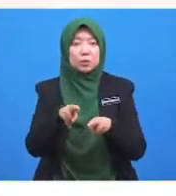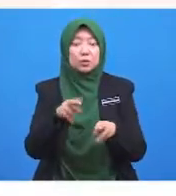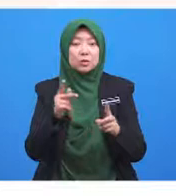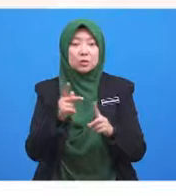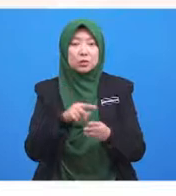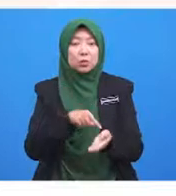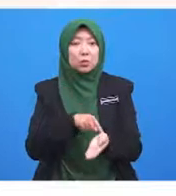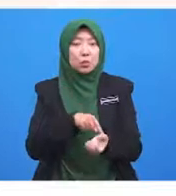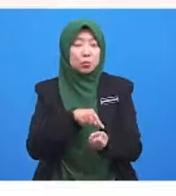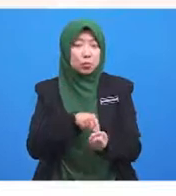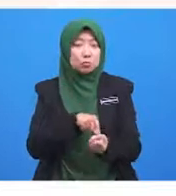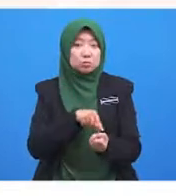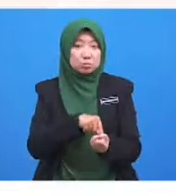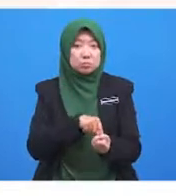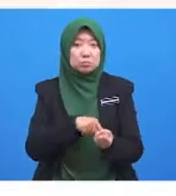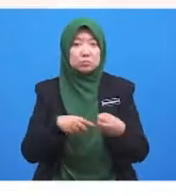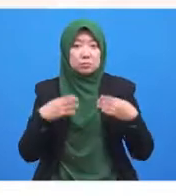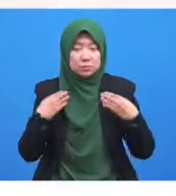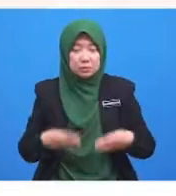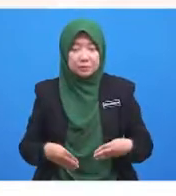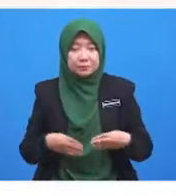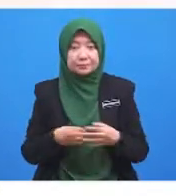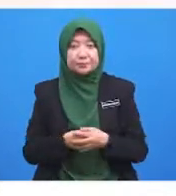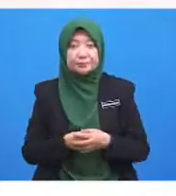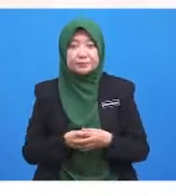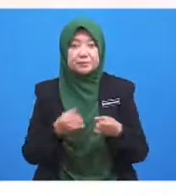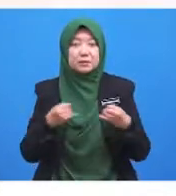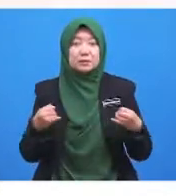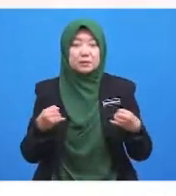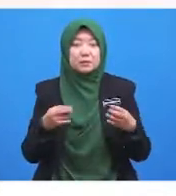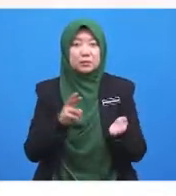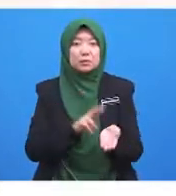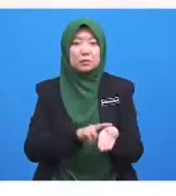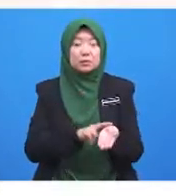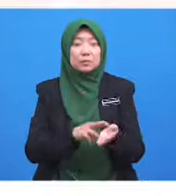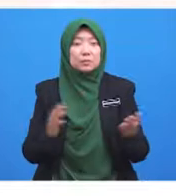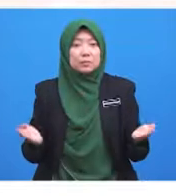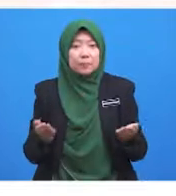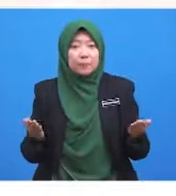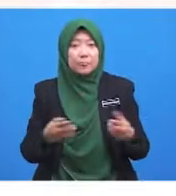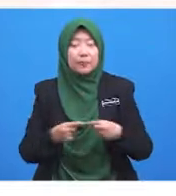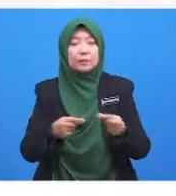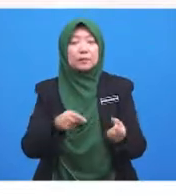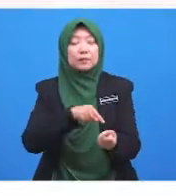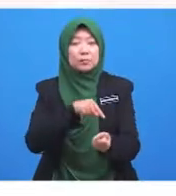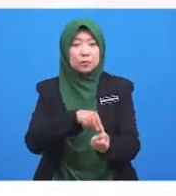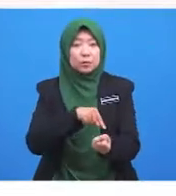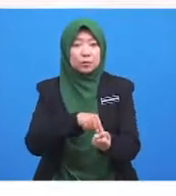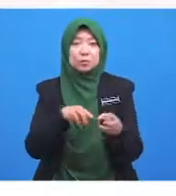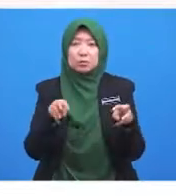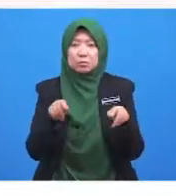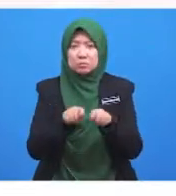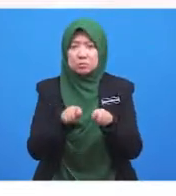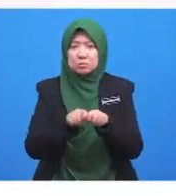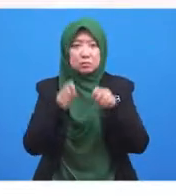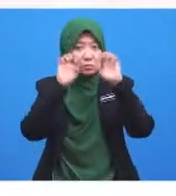padding. Ia merupakan sejenis rawatan yang membantu merangsangkan pergerakan otot seakan senaman yang